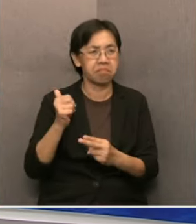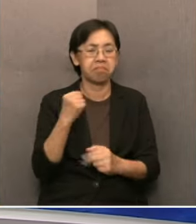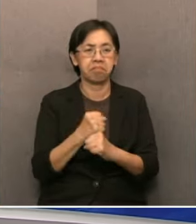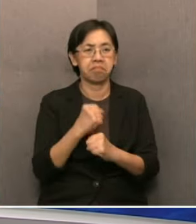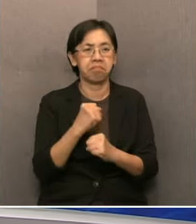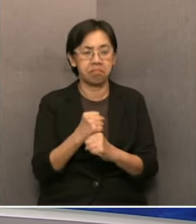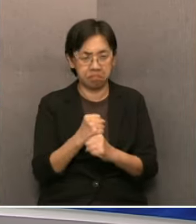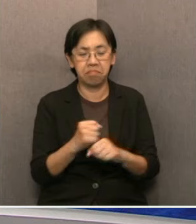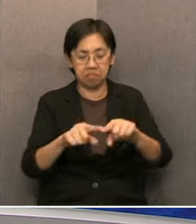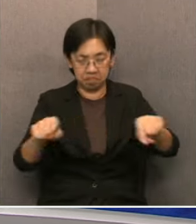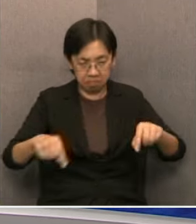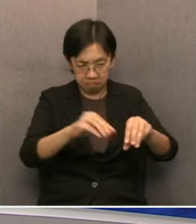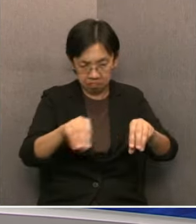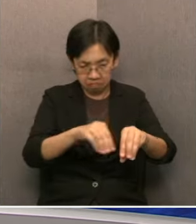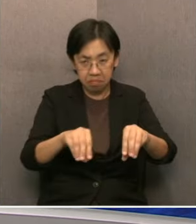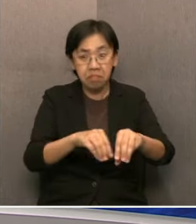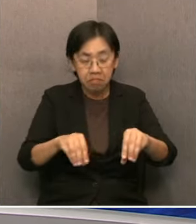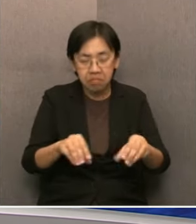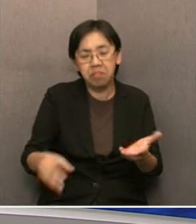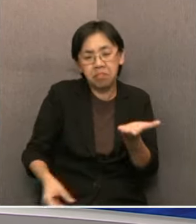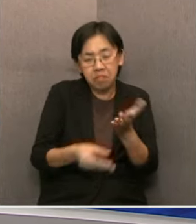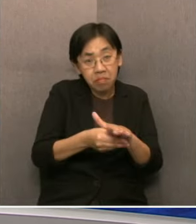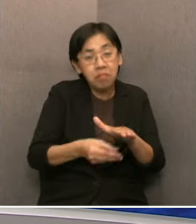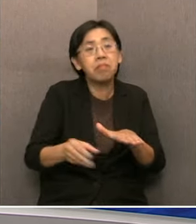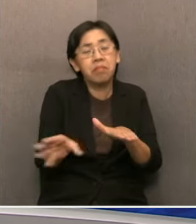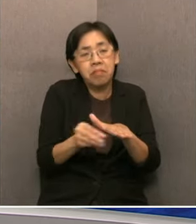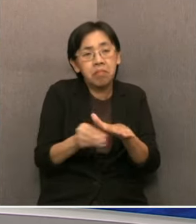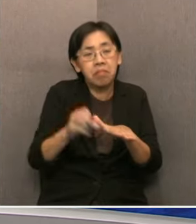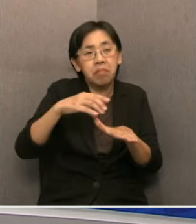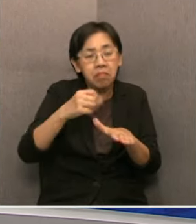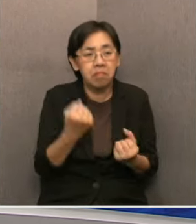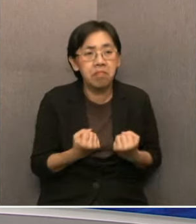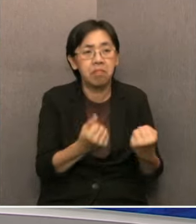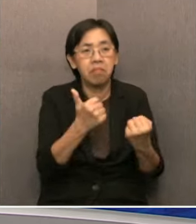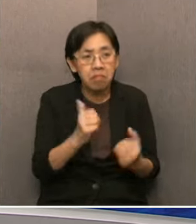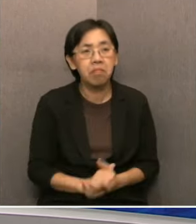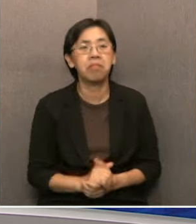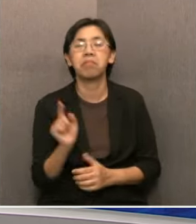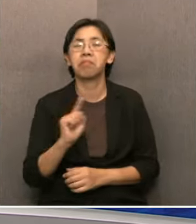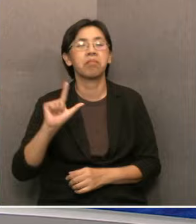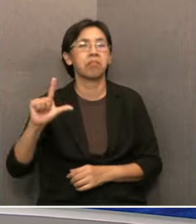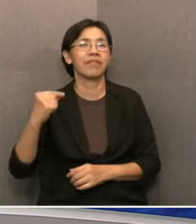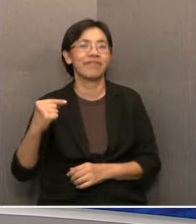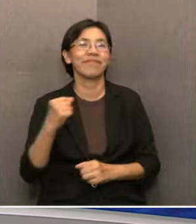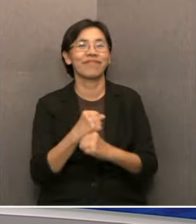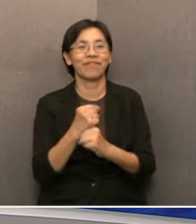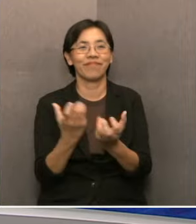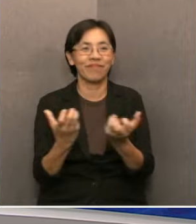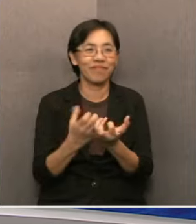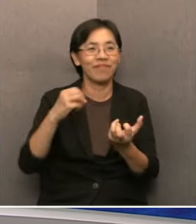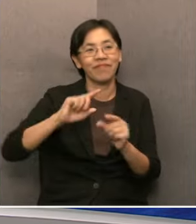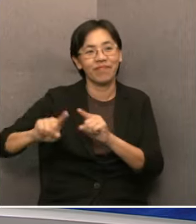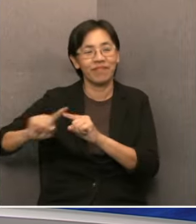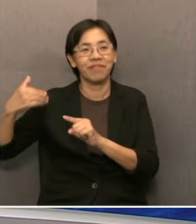ลิแบตเตอี่ EV ระดับเซลได้ก็คือ LG นั่นเองซึ่ก็เป็บิษัทที่ผลิตและจำหน่ายอปกรณ Electronics สวแล้ว